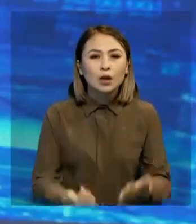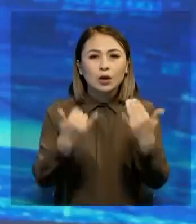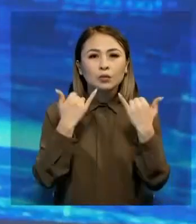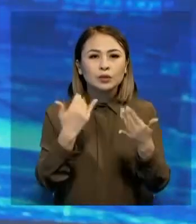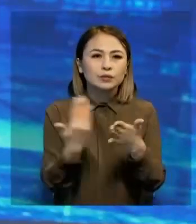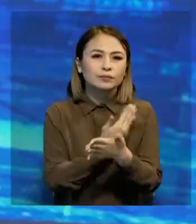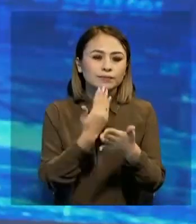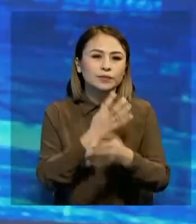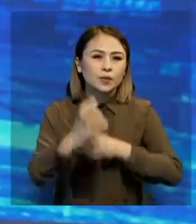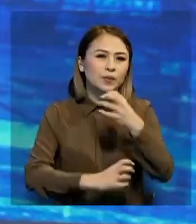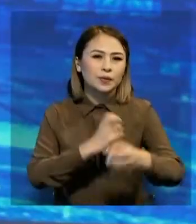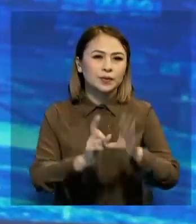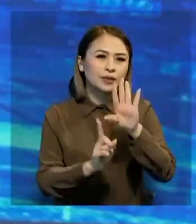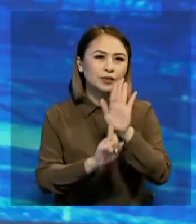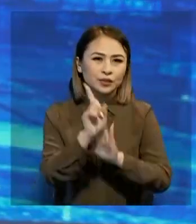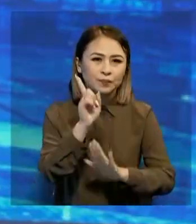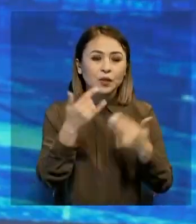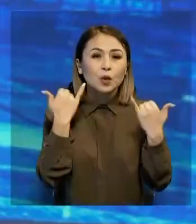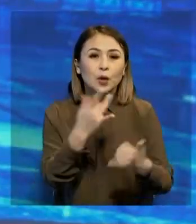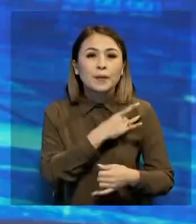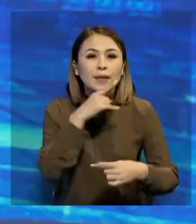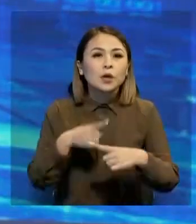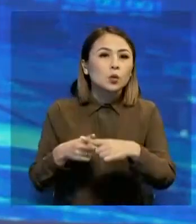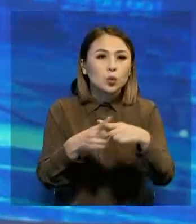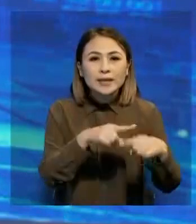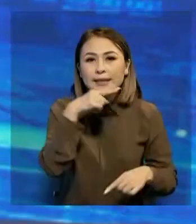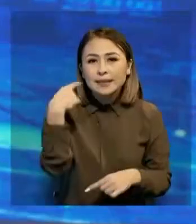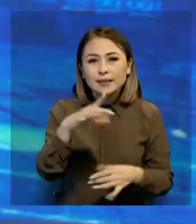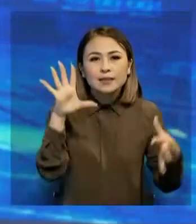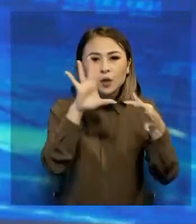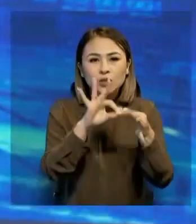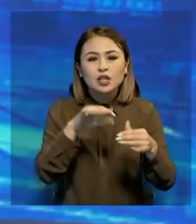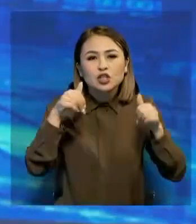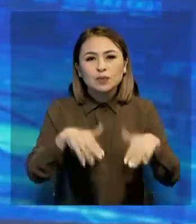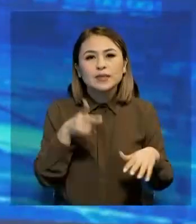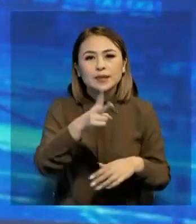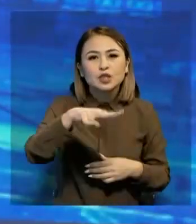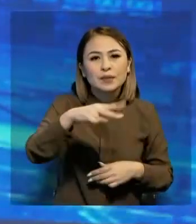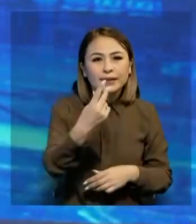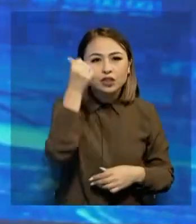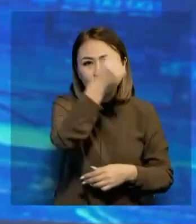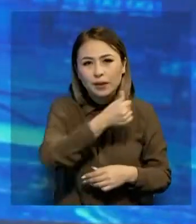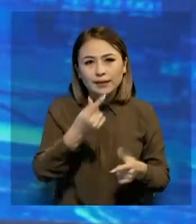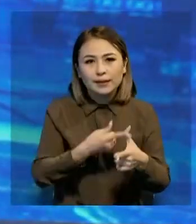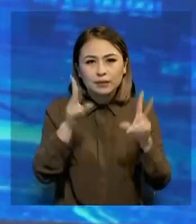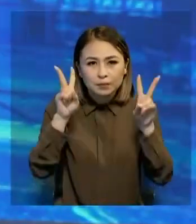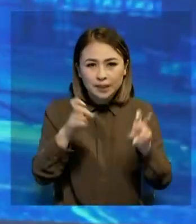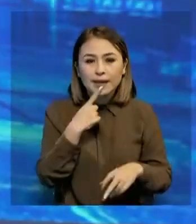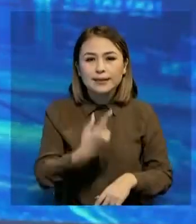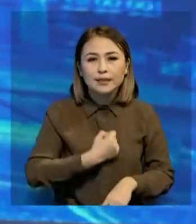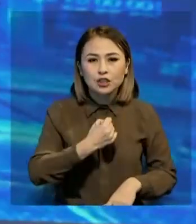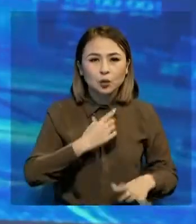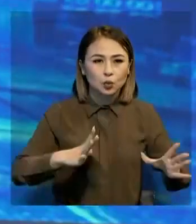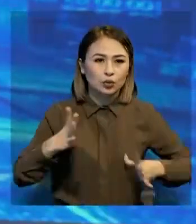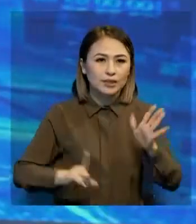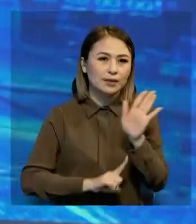Енді шетел жаңалықтарымен жалғастырайық. Бүгін Беларусь пен Ресей союзная решимость 2022 деп аталатын бірлескен